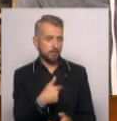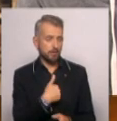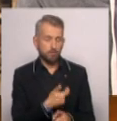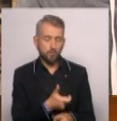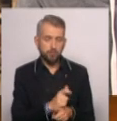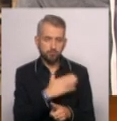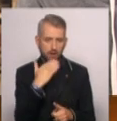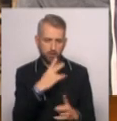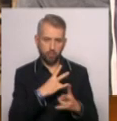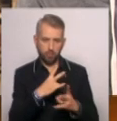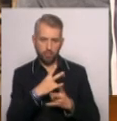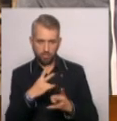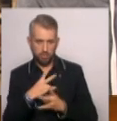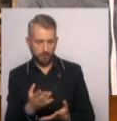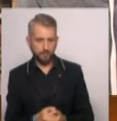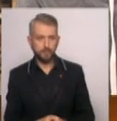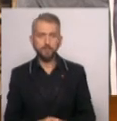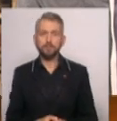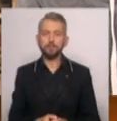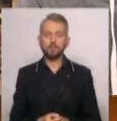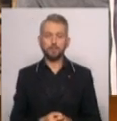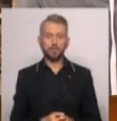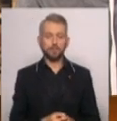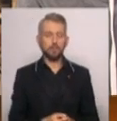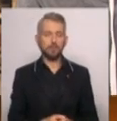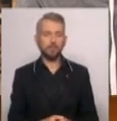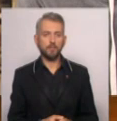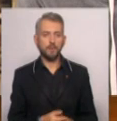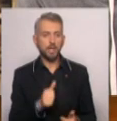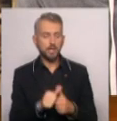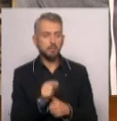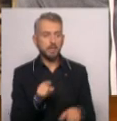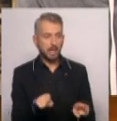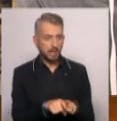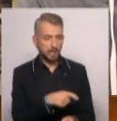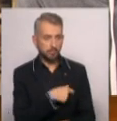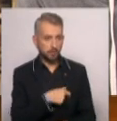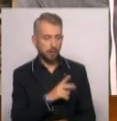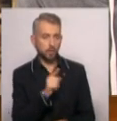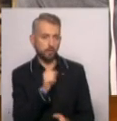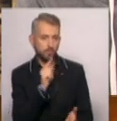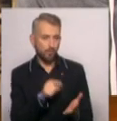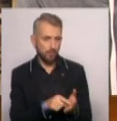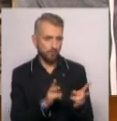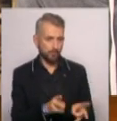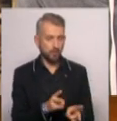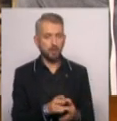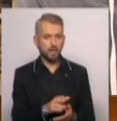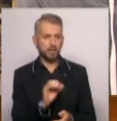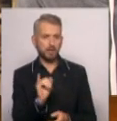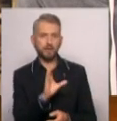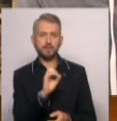напакостив, ми це знаємо. Значить, що саме такі депутати, як ви, попали, і Сергійчук, тому що я знаю, що